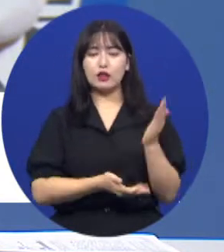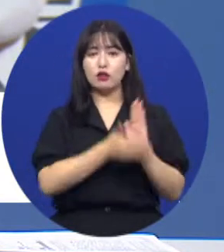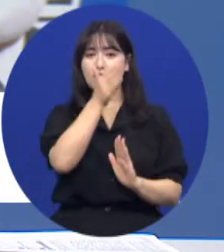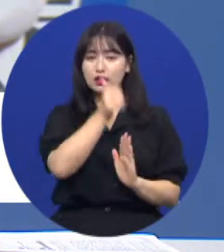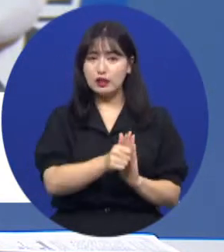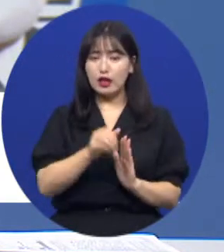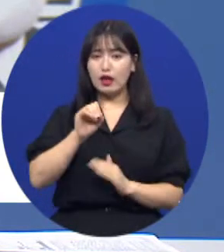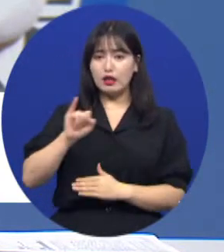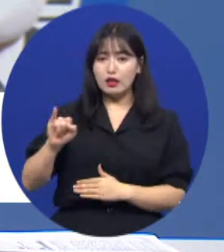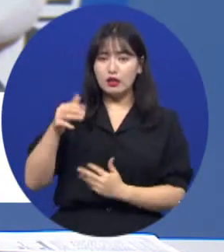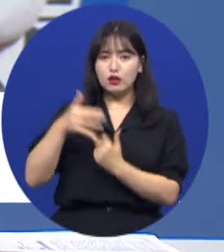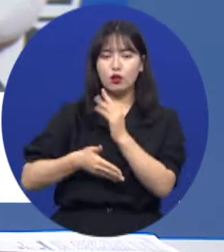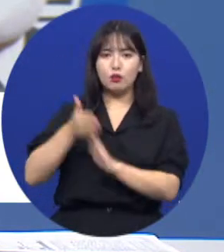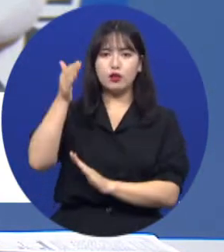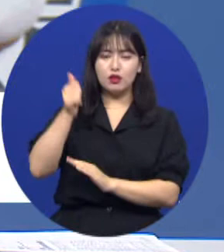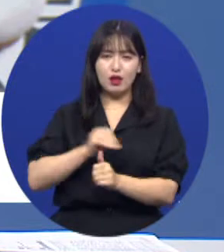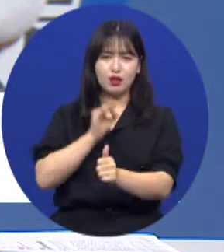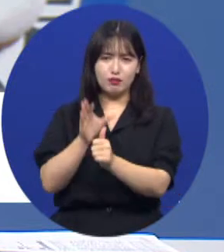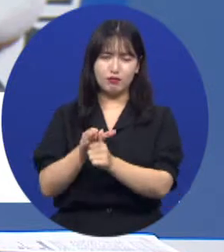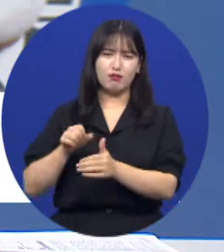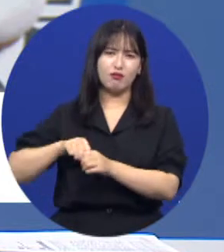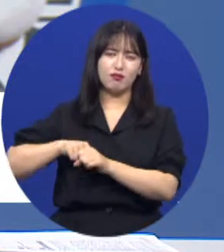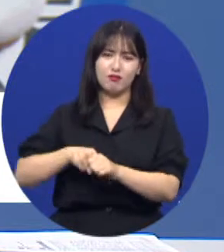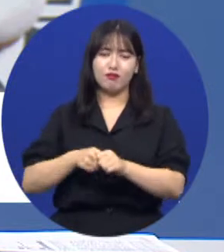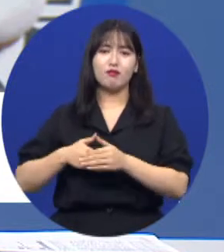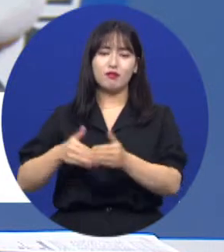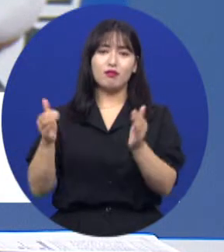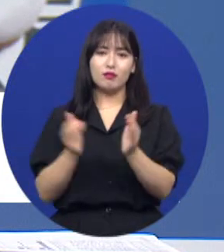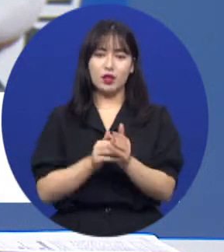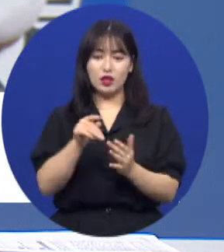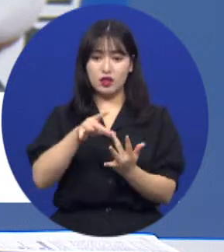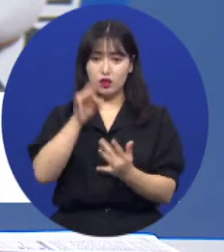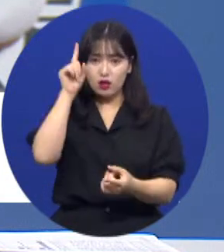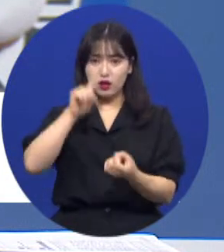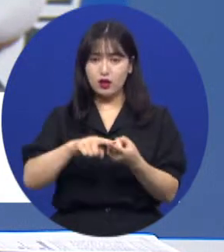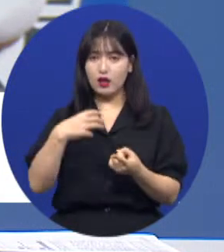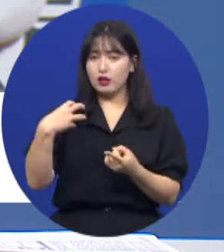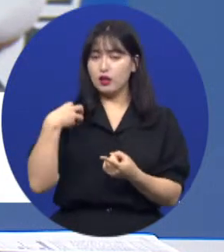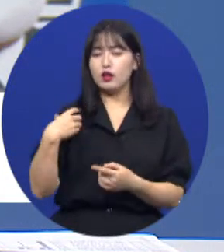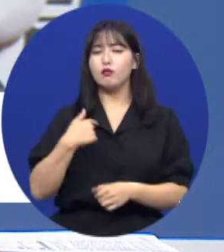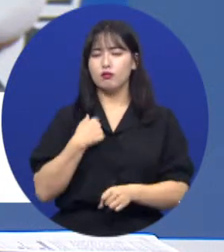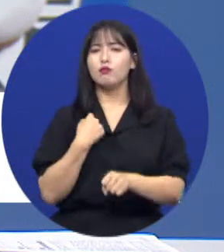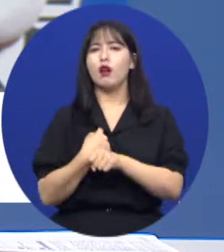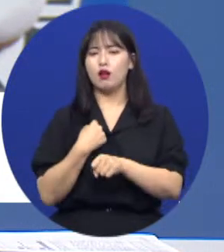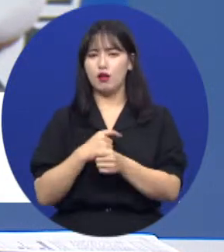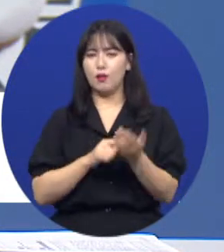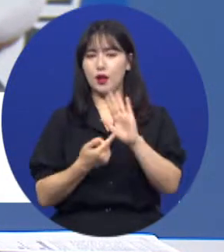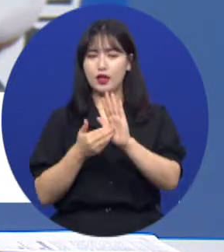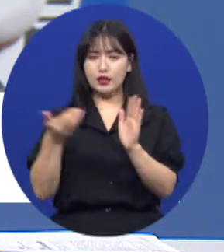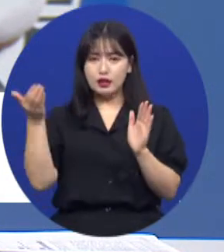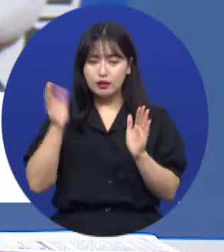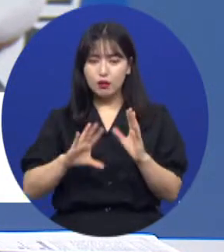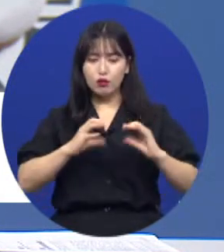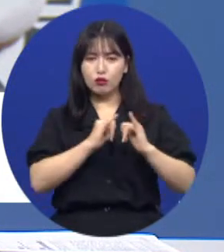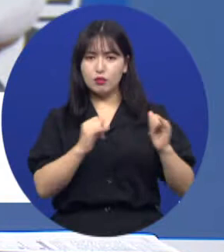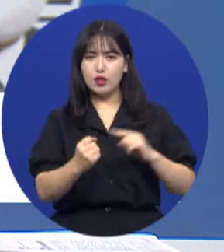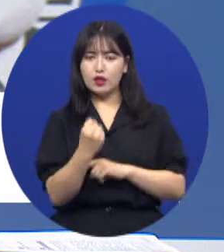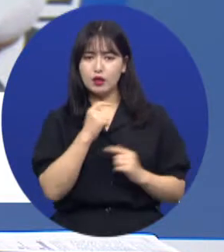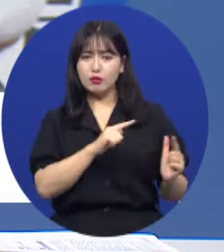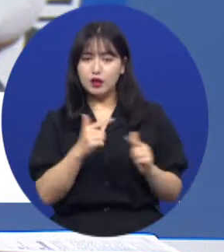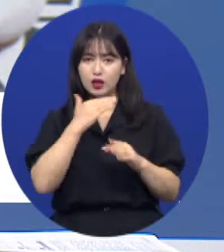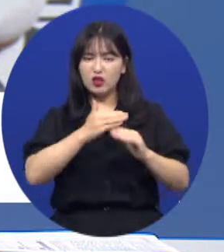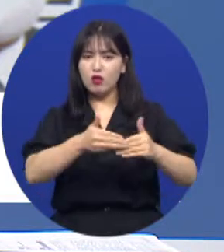임명을 강행했습니다. 오 지사는 선택에 대한 책임은 자신이 짊어지겠다고 밝혔지만 국민의힘 등